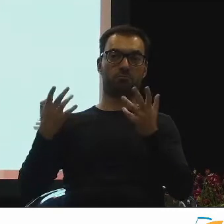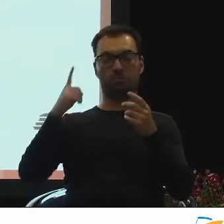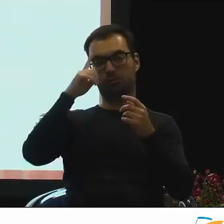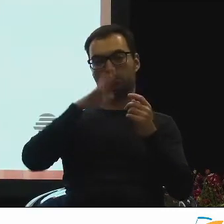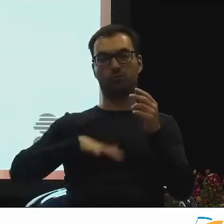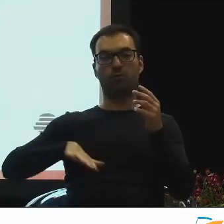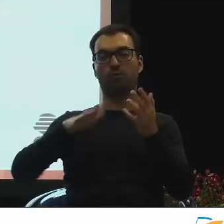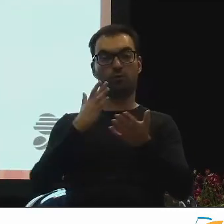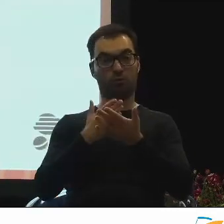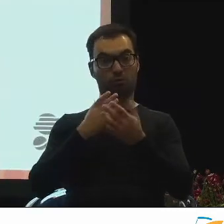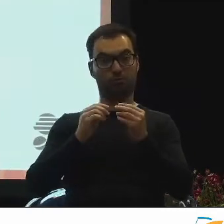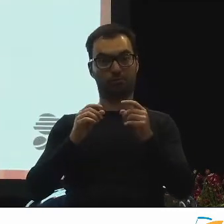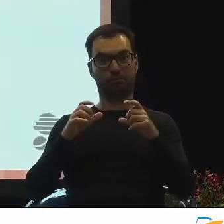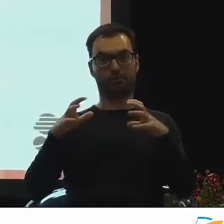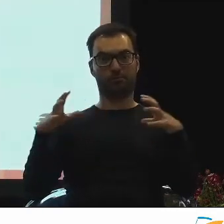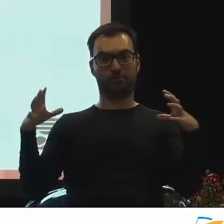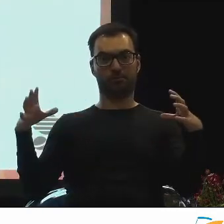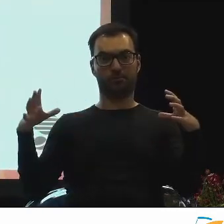społeczeństwa,